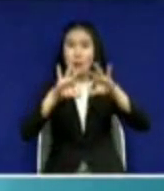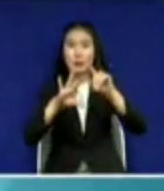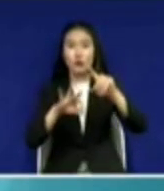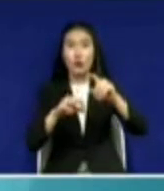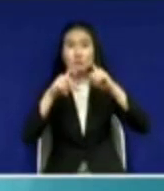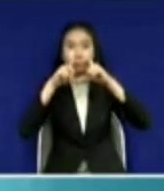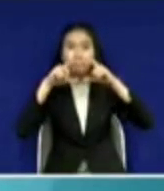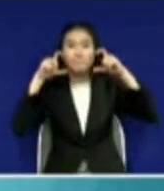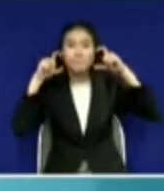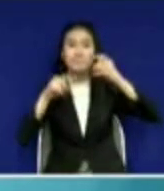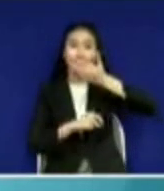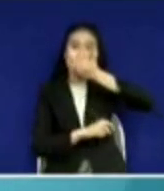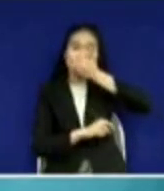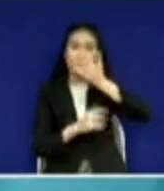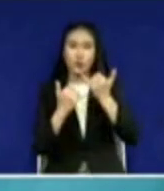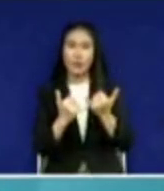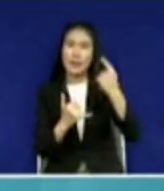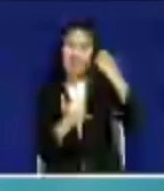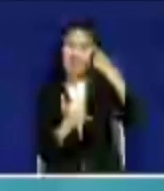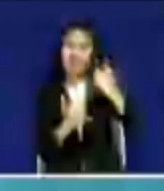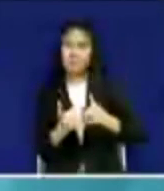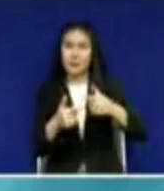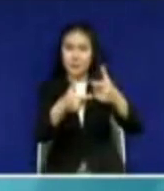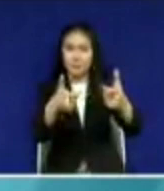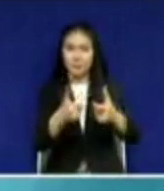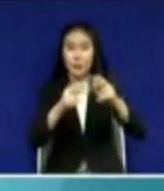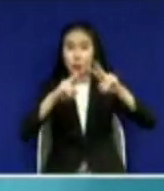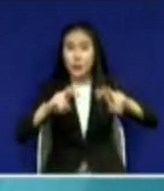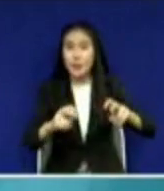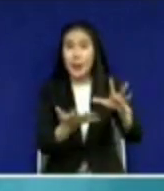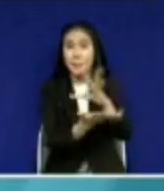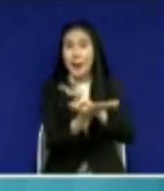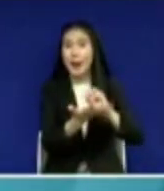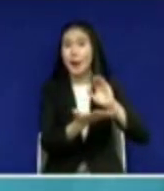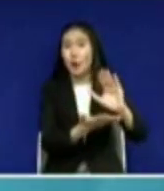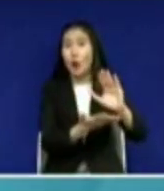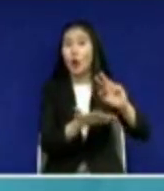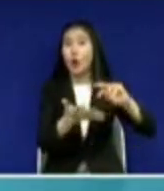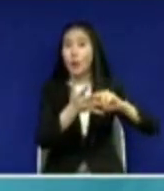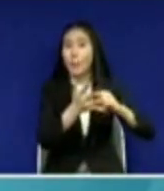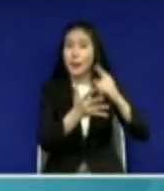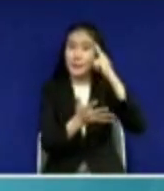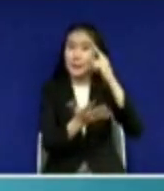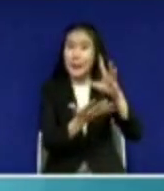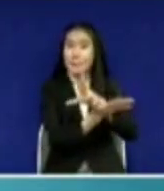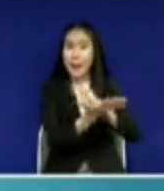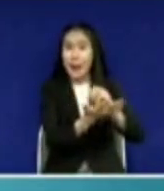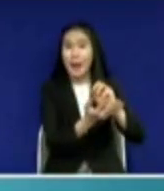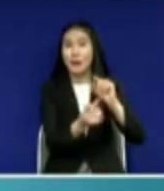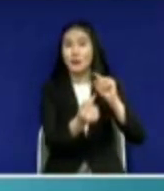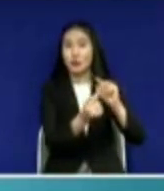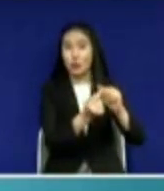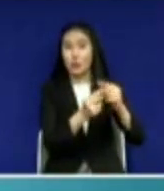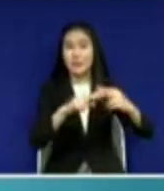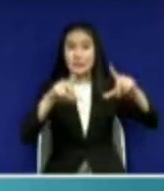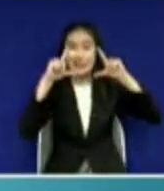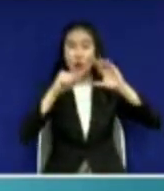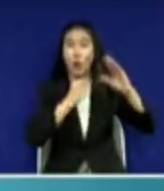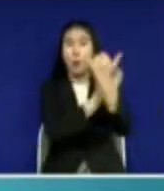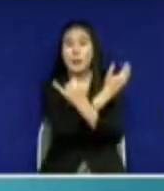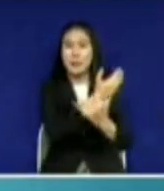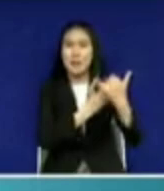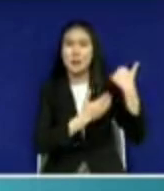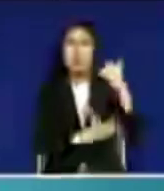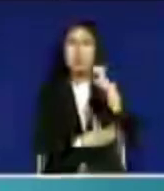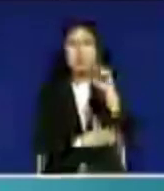อนามัยตอนนี้เราก็มีงานวิจัยค่ะจากมหาวิทยาลัยเคมบริดจ์แล้วก็มหาวิทยาลัยกรีนิชค่ะได้ระบุว่าการล็อกด